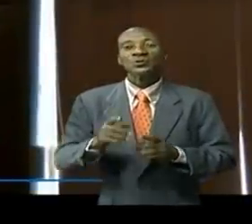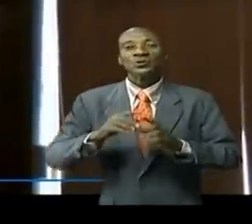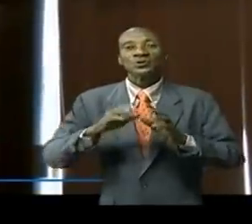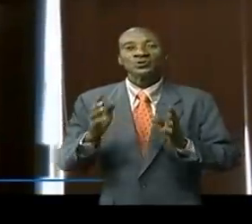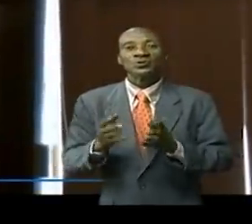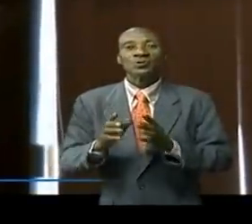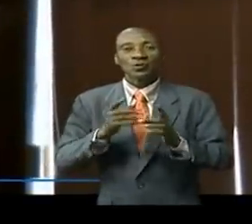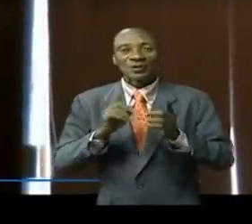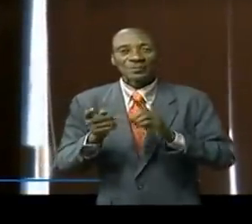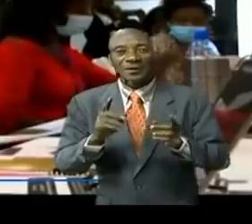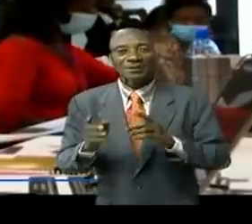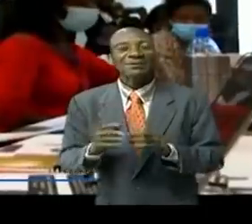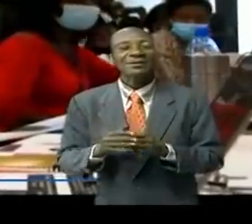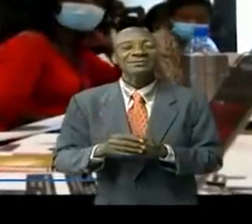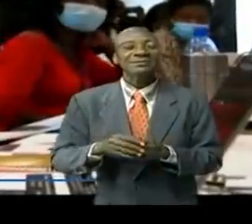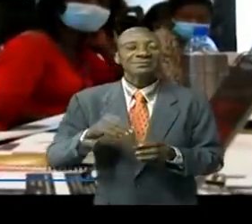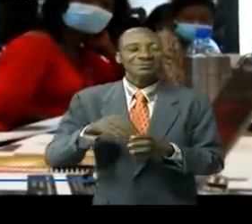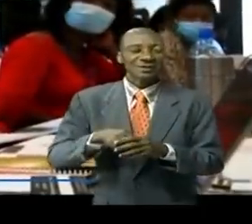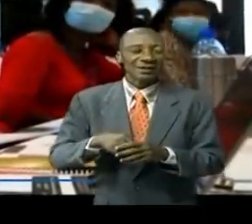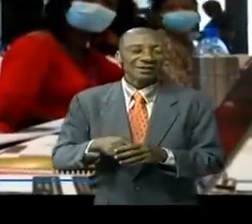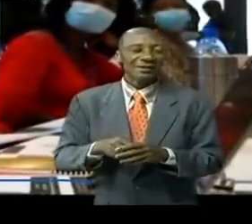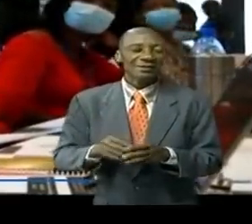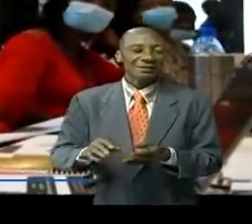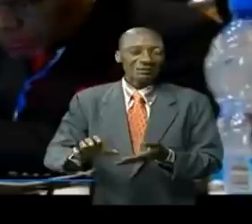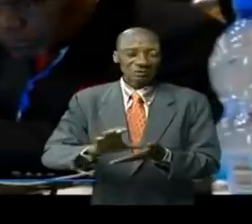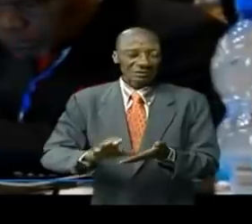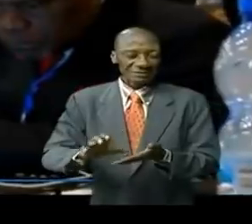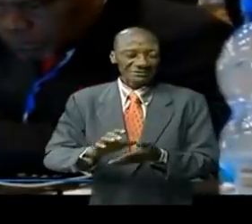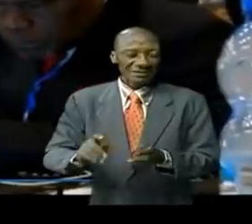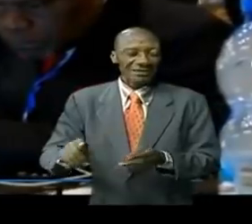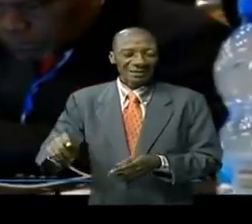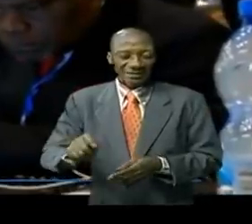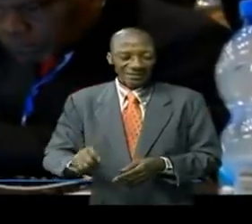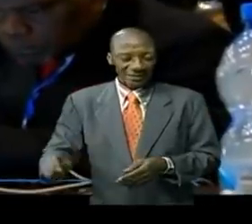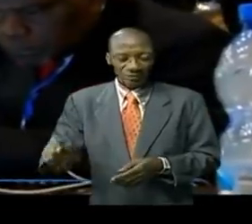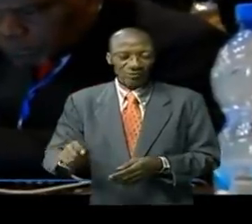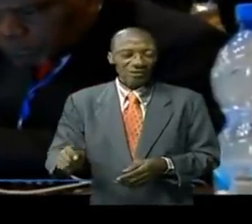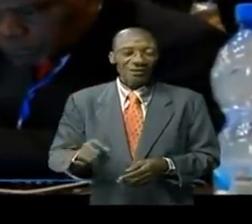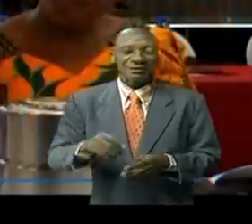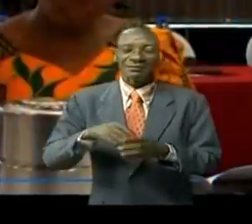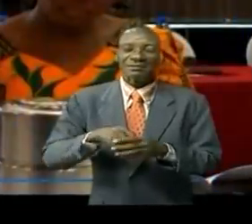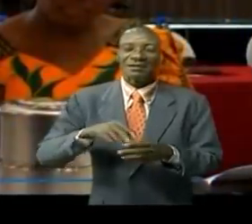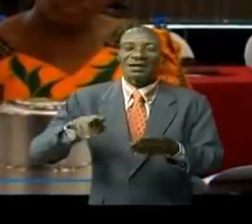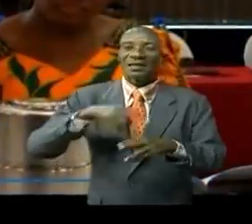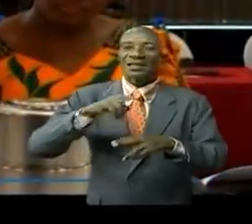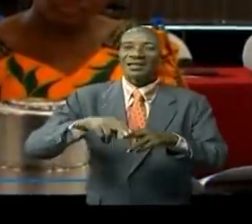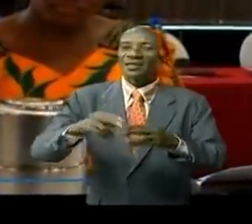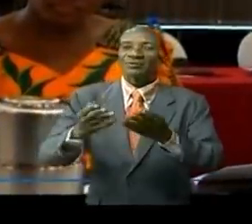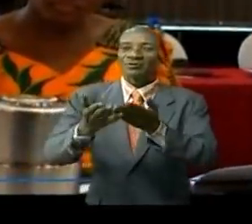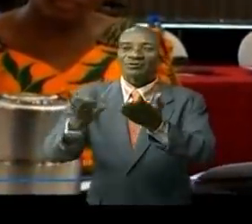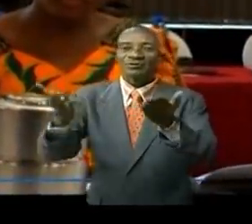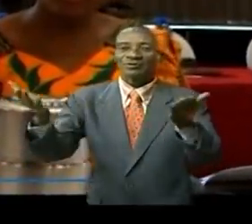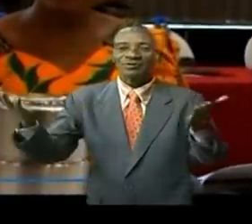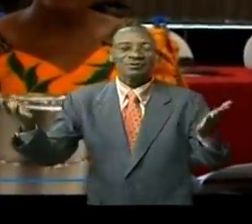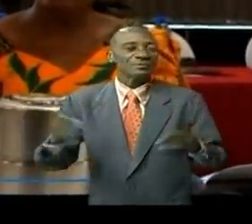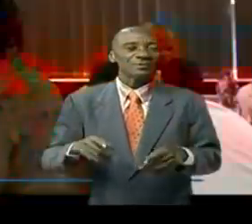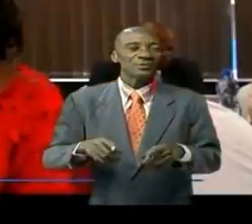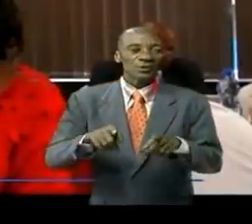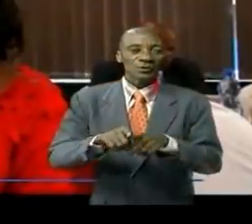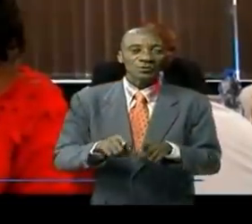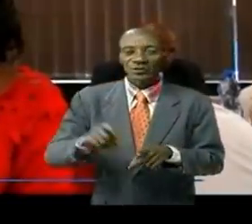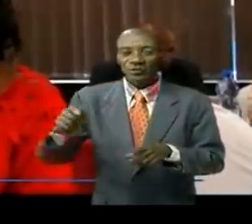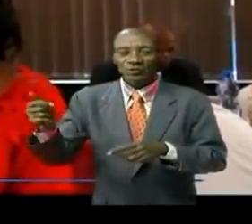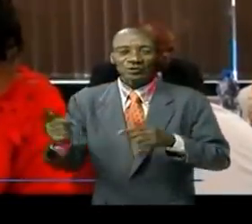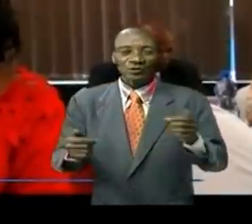l'Alliance mondiale pour les collectivités territoriales, la campagne pour la nature et les réseaux des populations autochtones Repaliak.